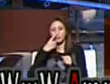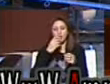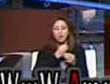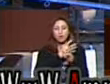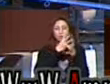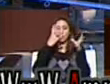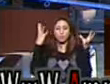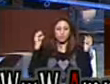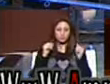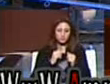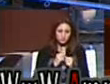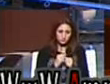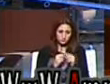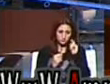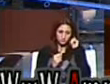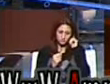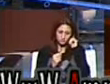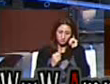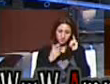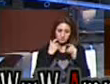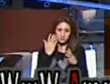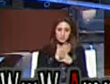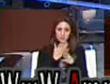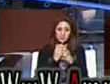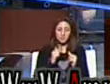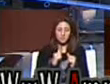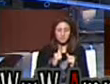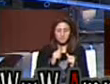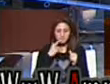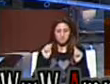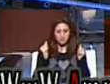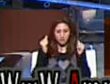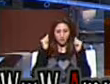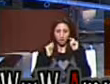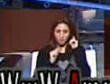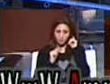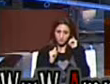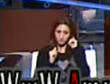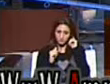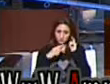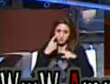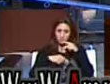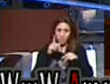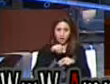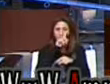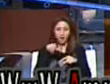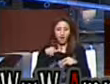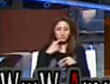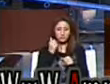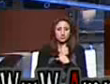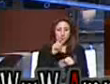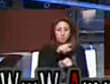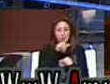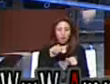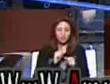فحصل تقريبا احتمال حصل انبعاث نتيجه تشغيل المولد بعض هو المولد تقريبا بيشتغل بالسولار او كيروسين